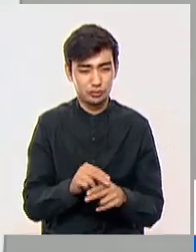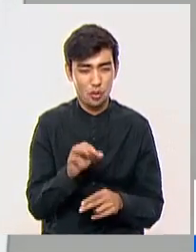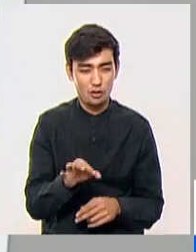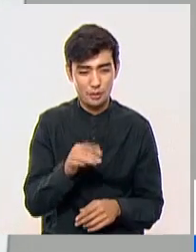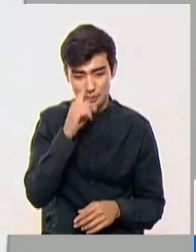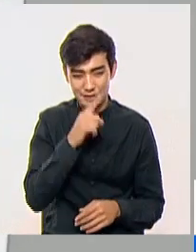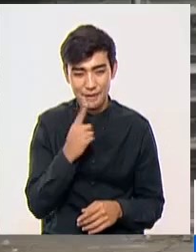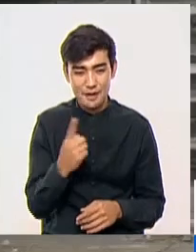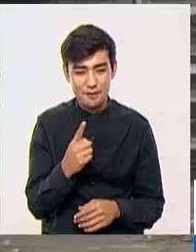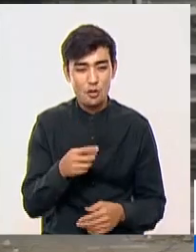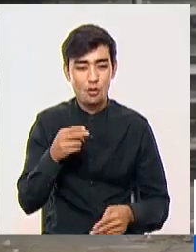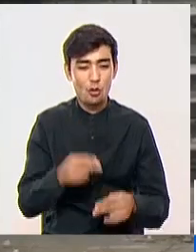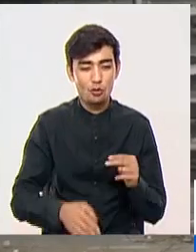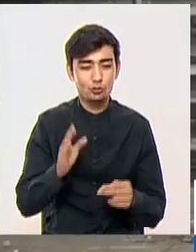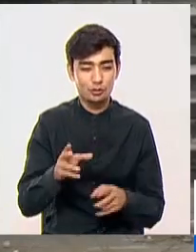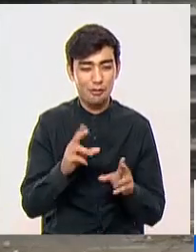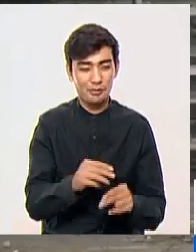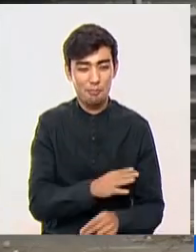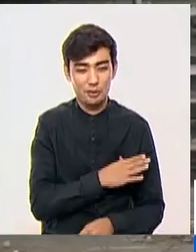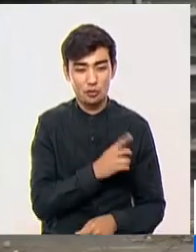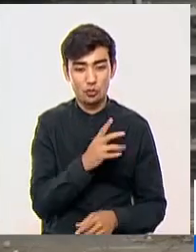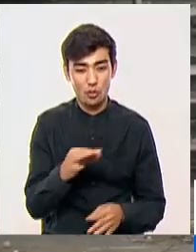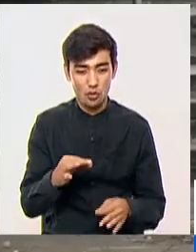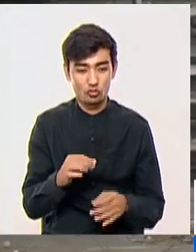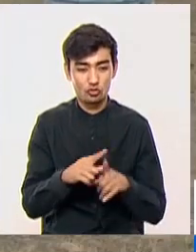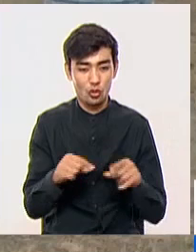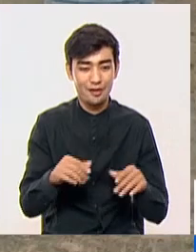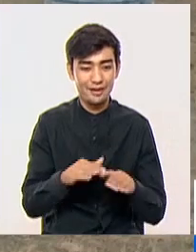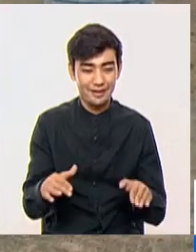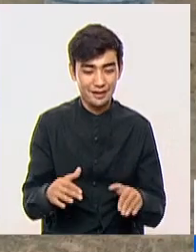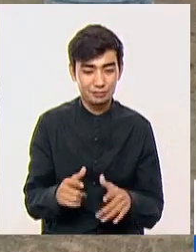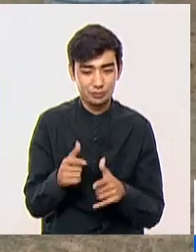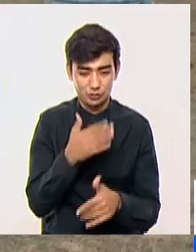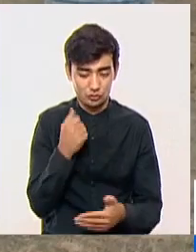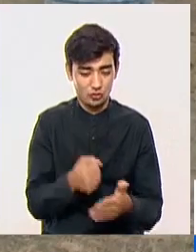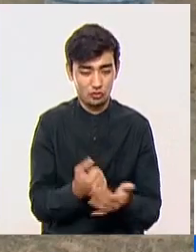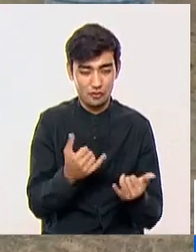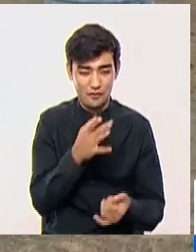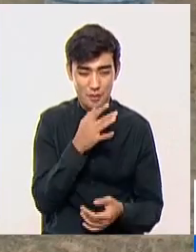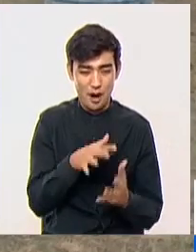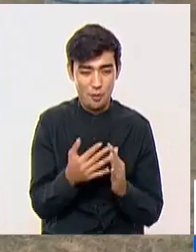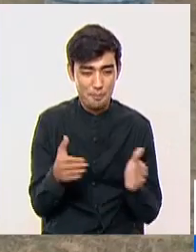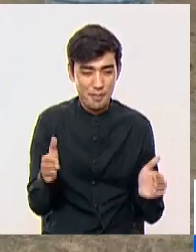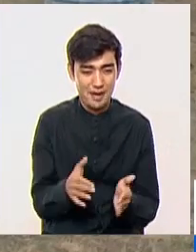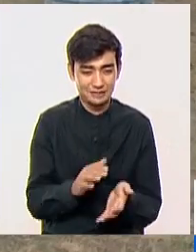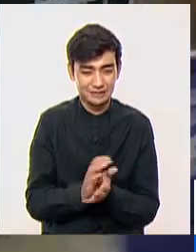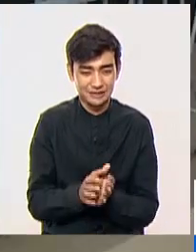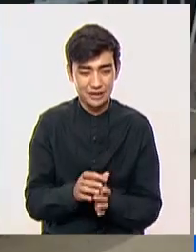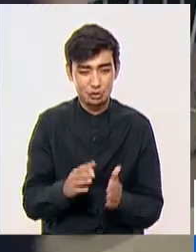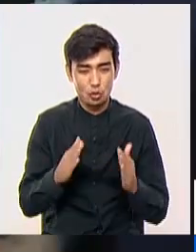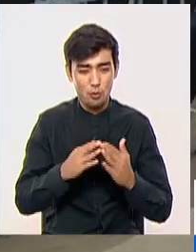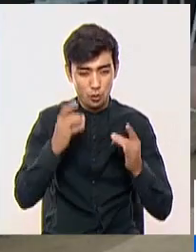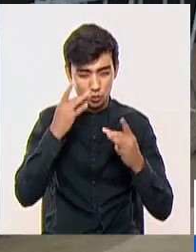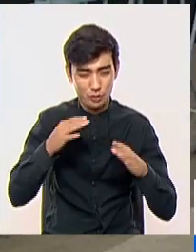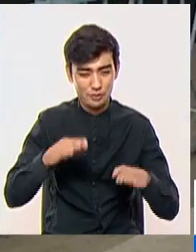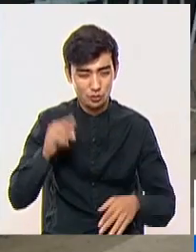қазан айының бірі күні аяқталады деп сендірген болатын. Бірақ мектеп оқушылары әлі күнге дейін ауылдағы Аядай мәдениет үйінде білім